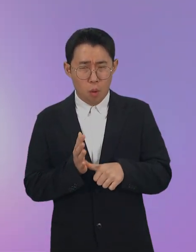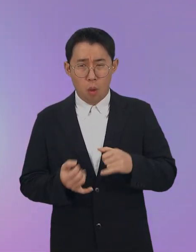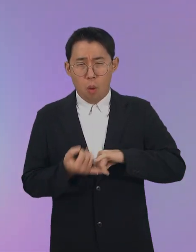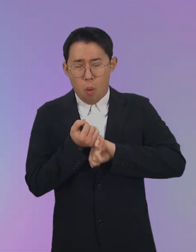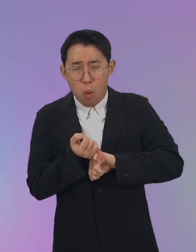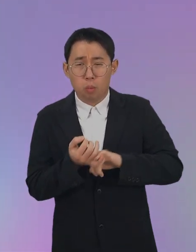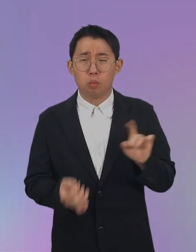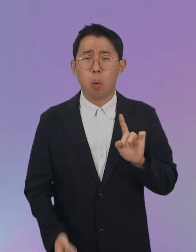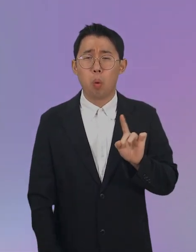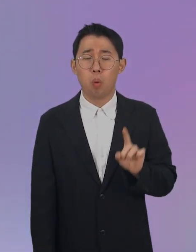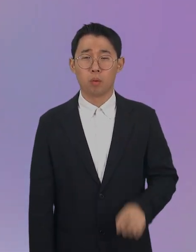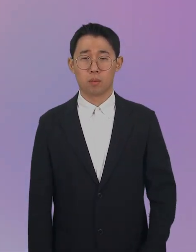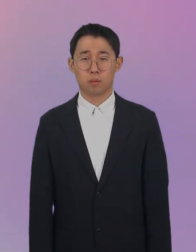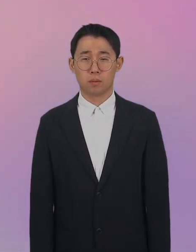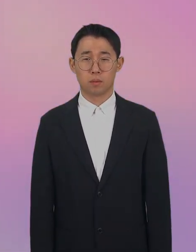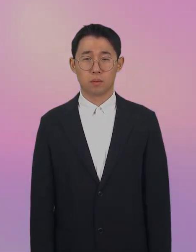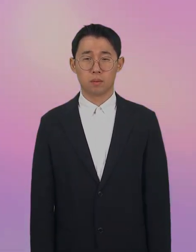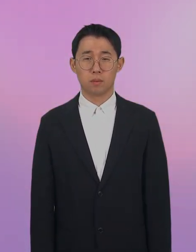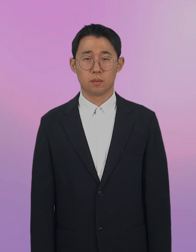물건은 뭘까요?